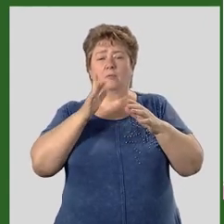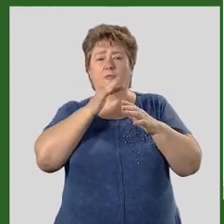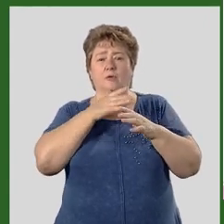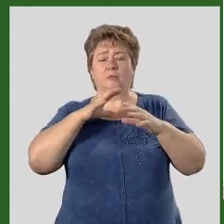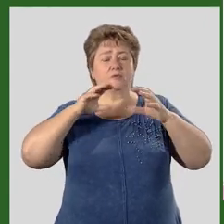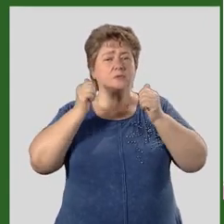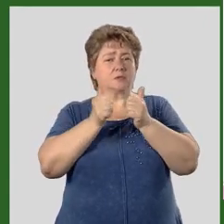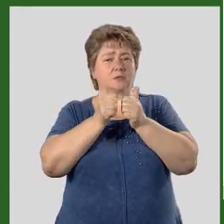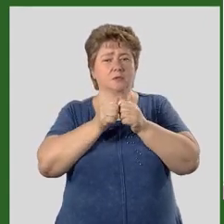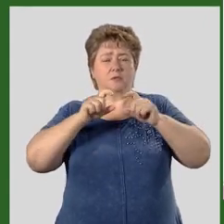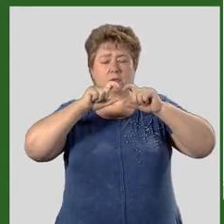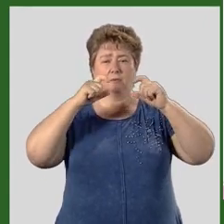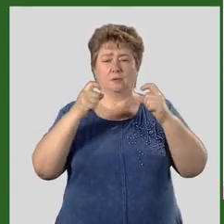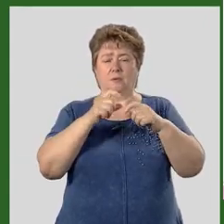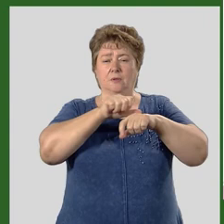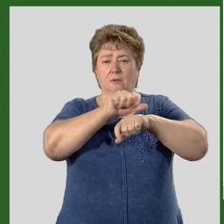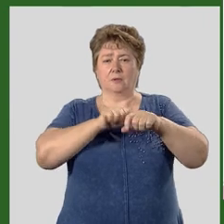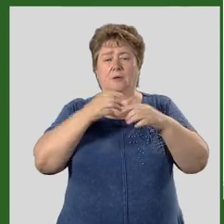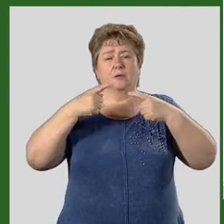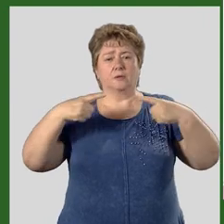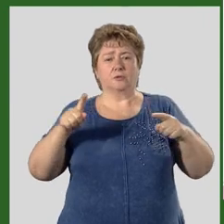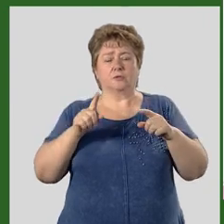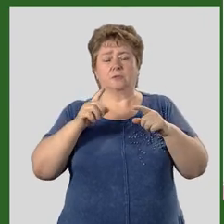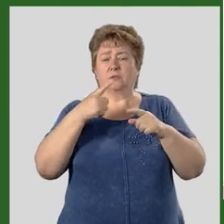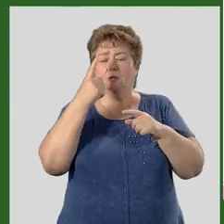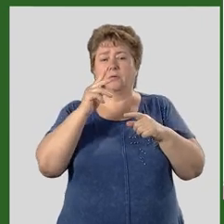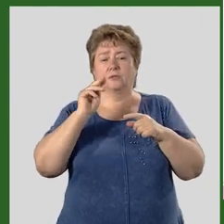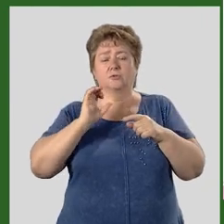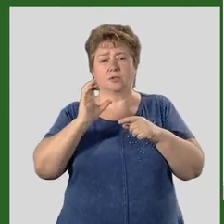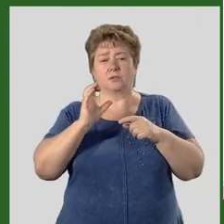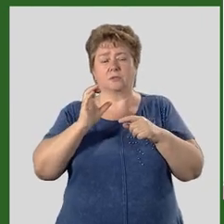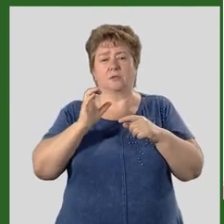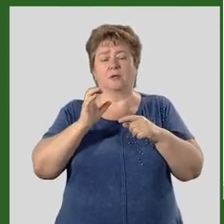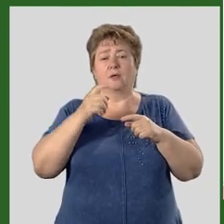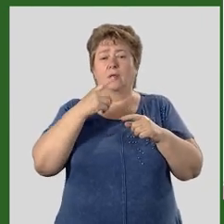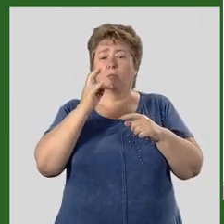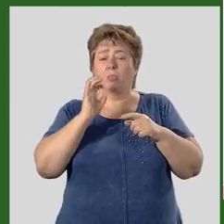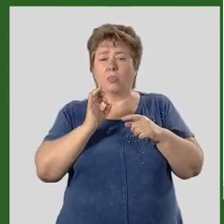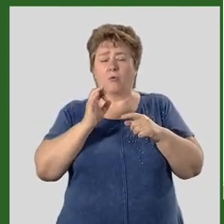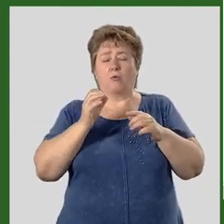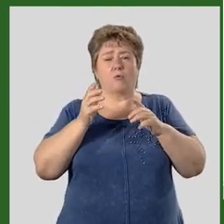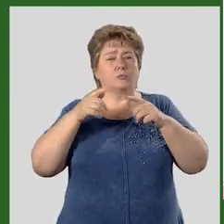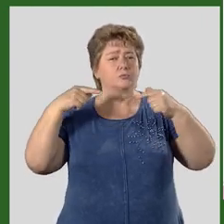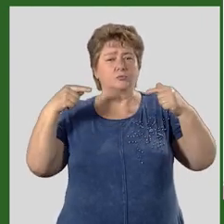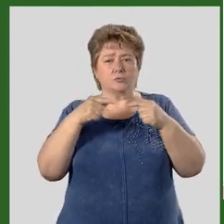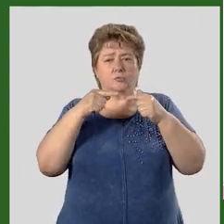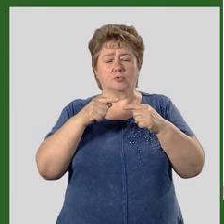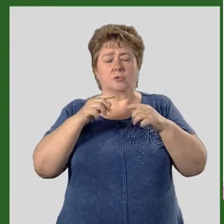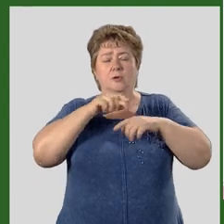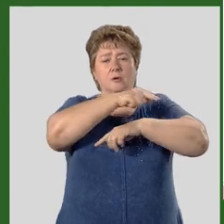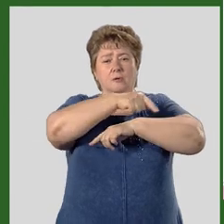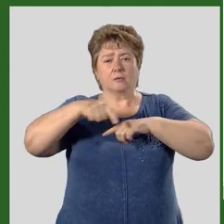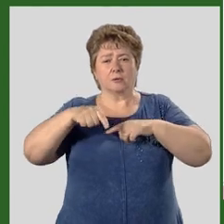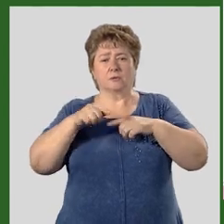в соседних часовых поясах отличается на 1 час. Однако, строго по меридианам границы